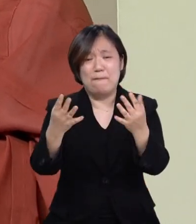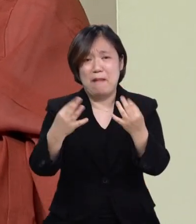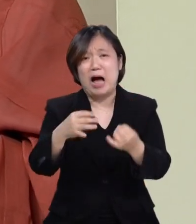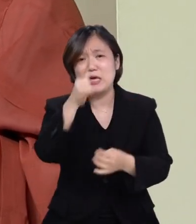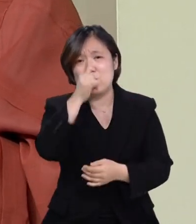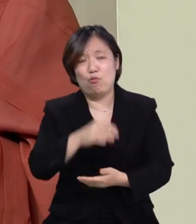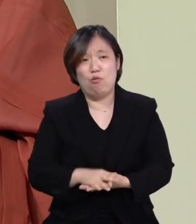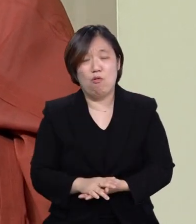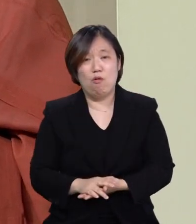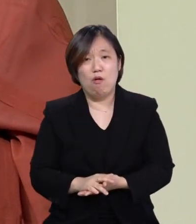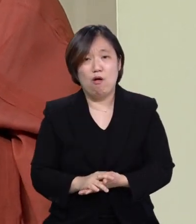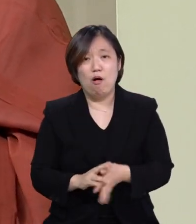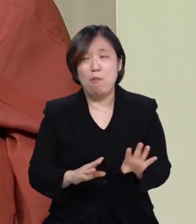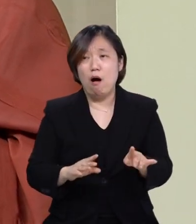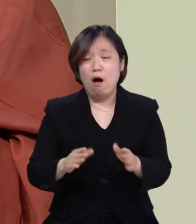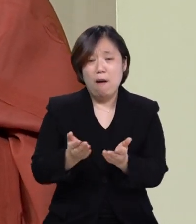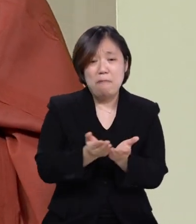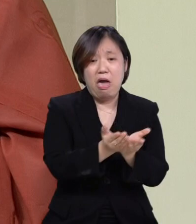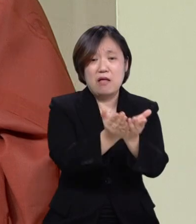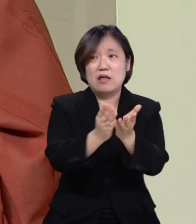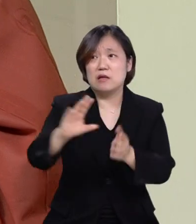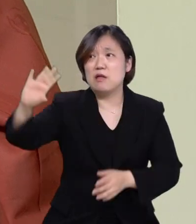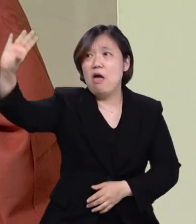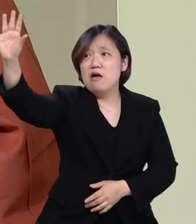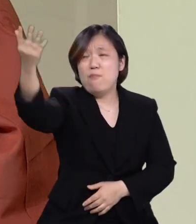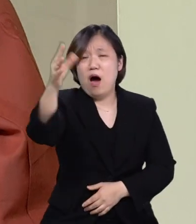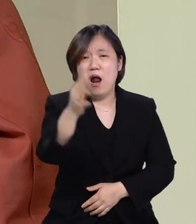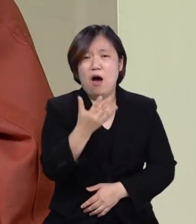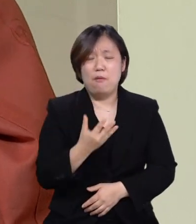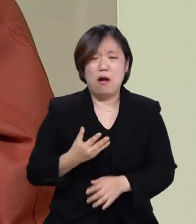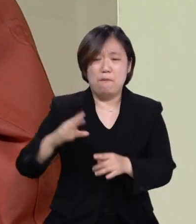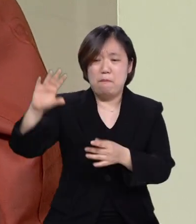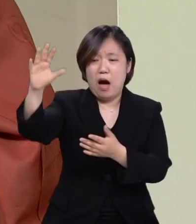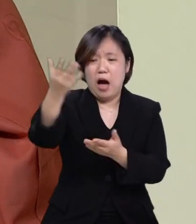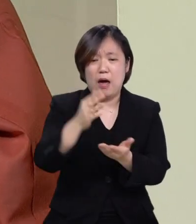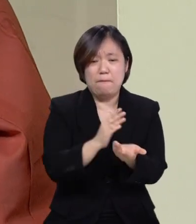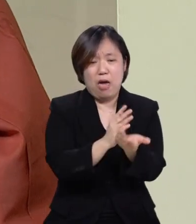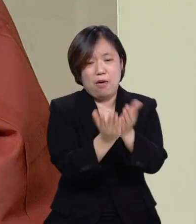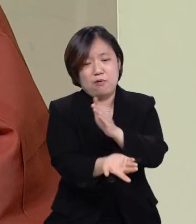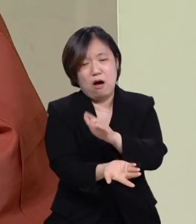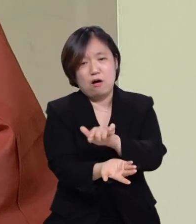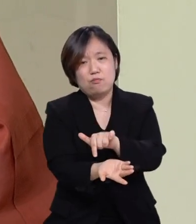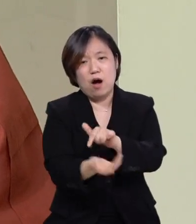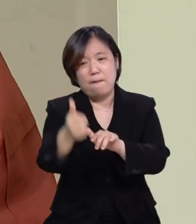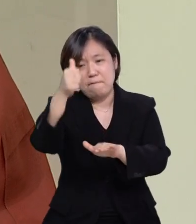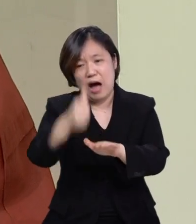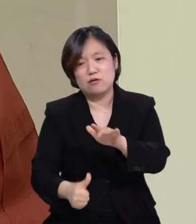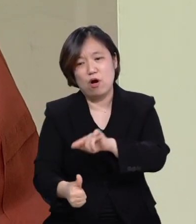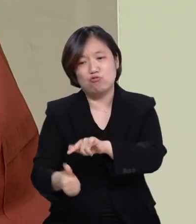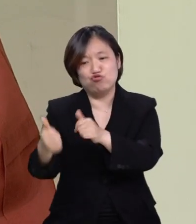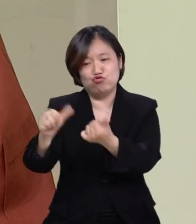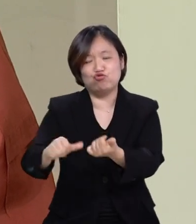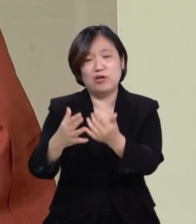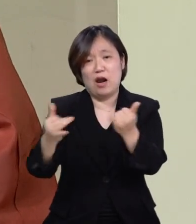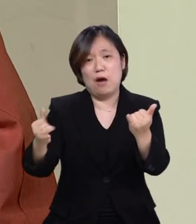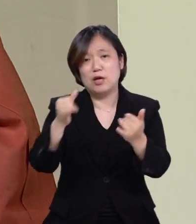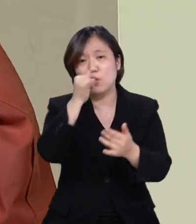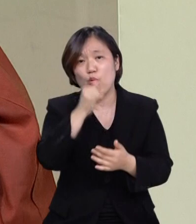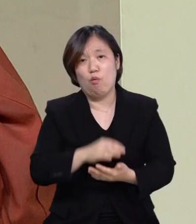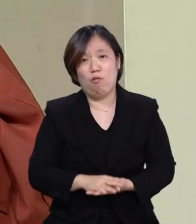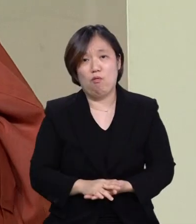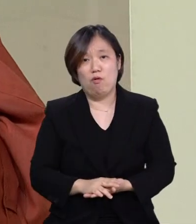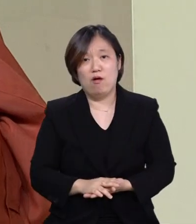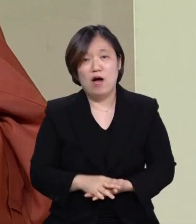날씨가 좋아 가지고 배 타고 나갔더니 갑자기 생바람이 불어서 배가 엎어져서 세상을 떠난 사람도 있고